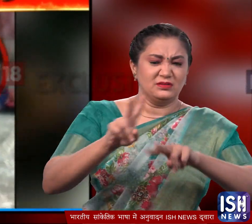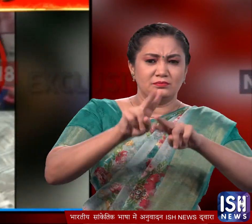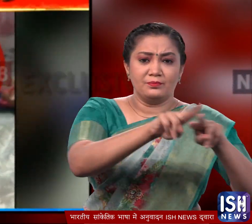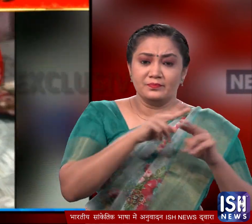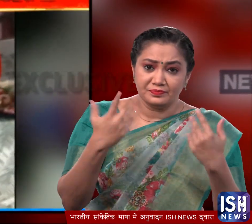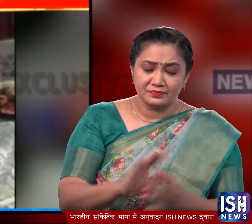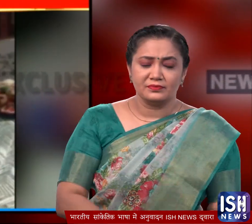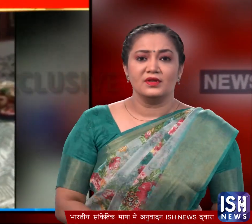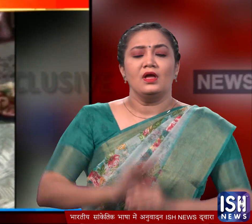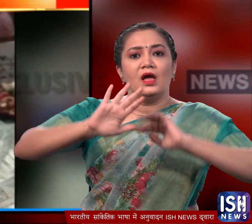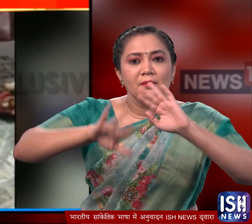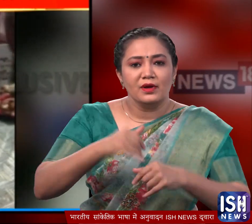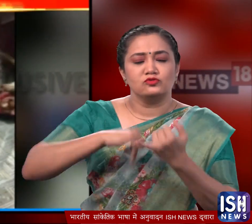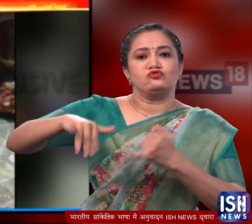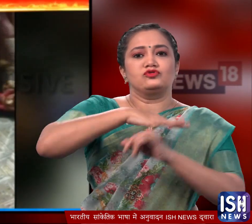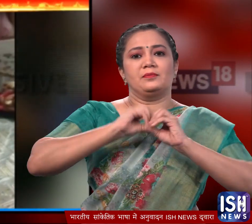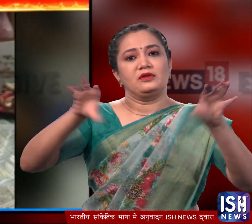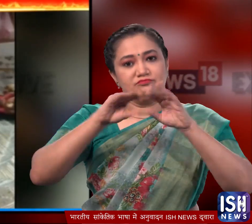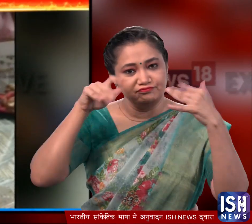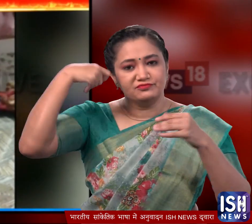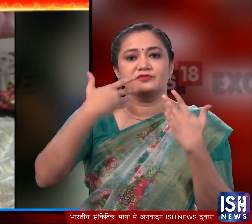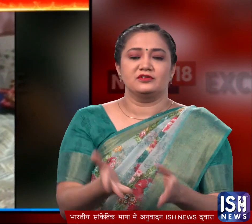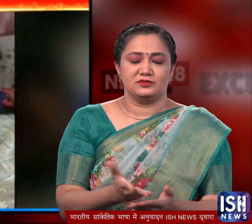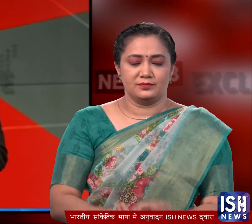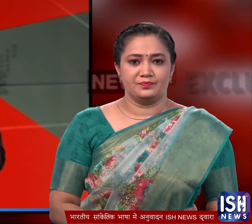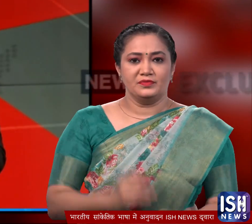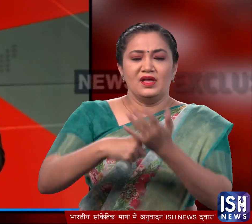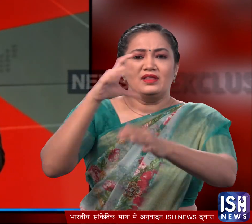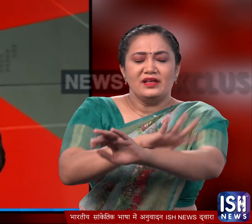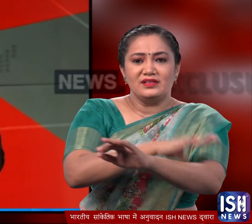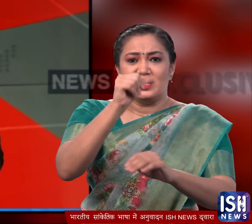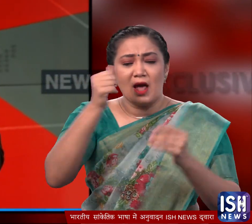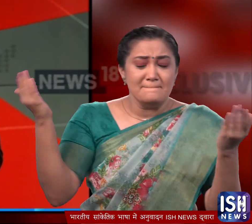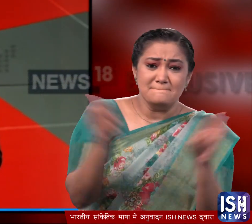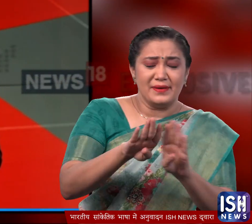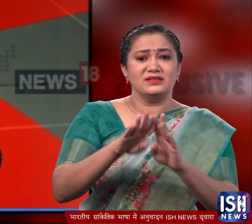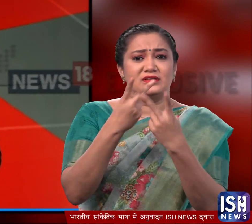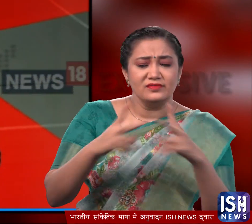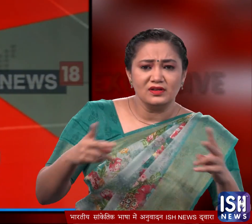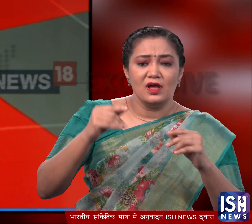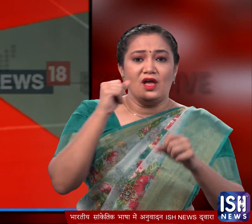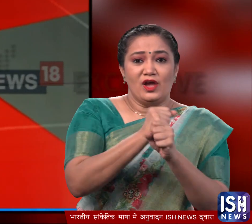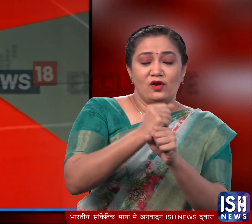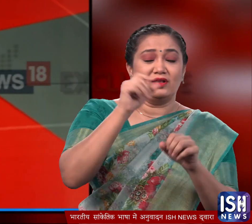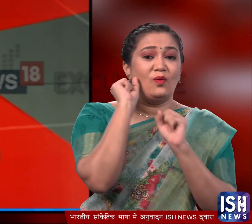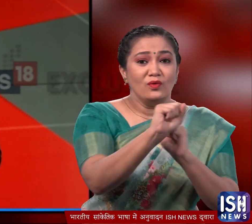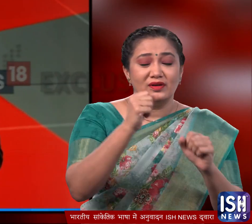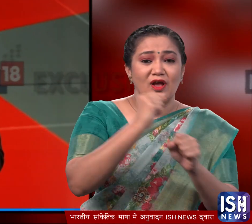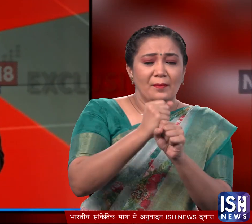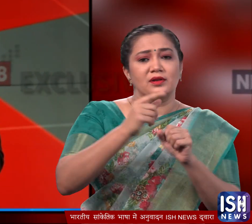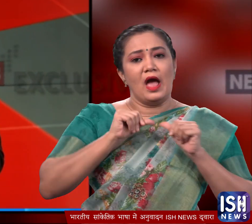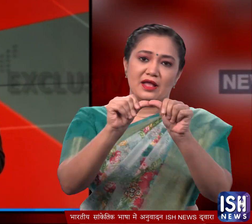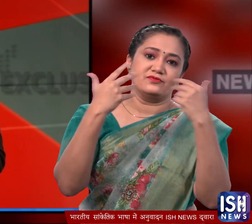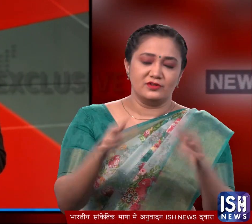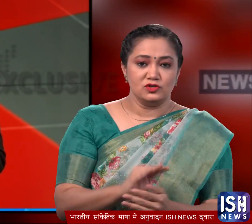काटने शुरू कर दिए। बाद में इस घटना का वीडियो सोशल मीडिया पर वायरल हो गया। राजस्थान में शराबबंदी लागू करने की मांग के बीच गहलोत सरकार का